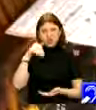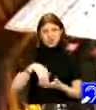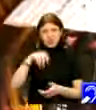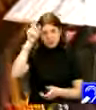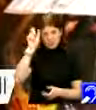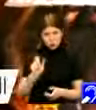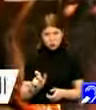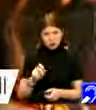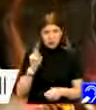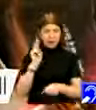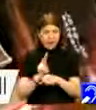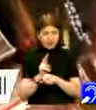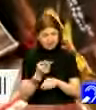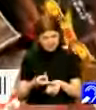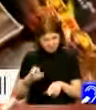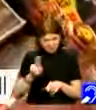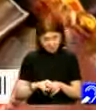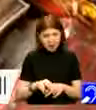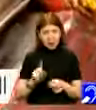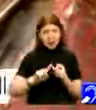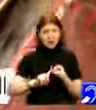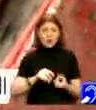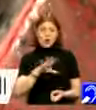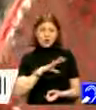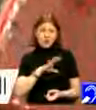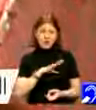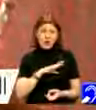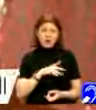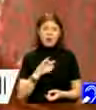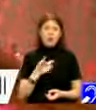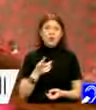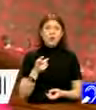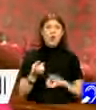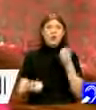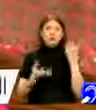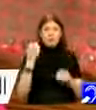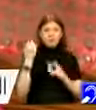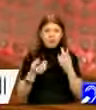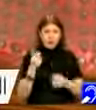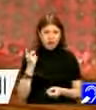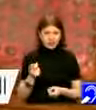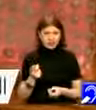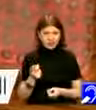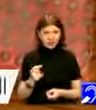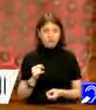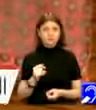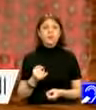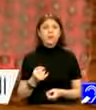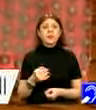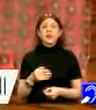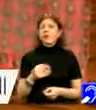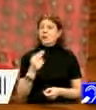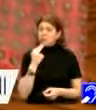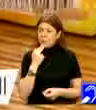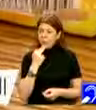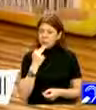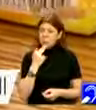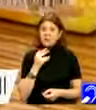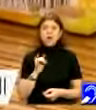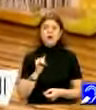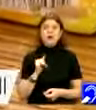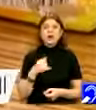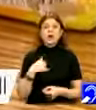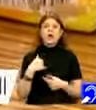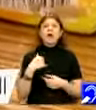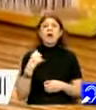persoane. Atragem din nou atenția asupra pericolului pe care îl pot reprezenta articolele pirotehnice. Efectivele Ministerului au indisponibilizat, în